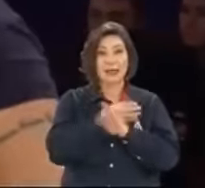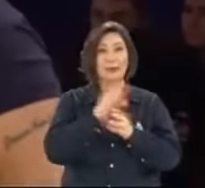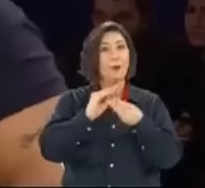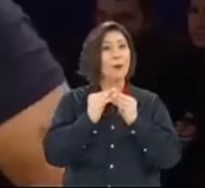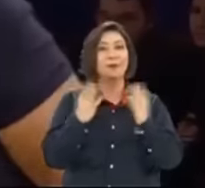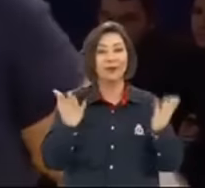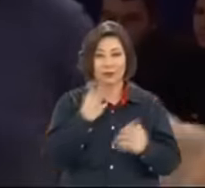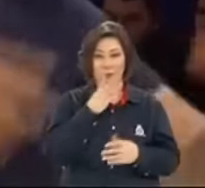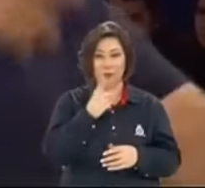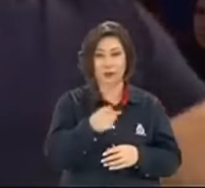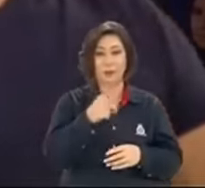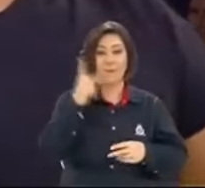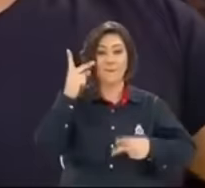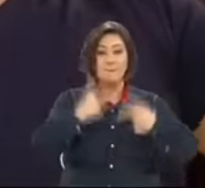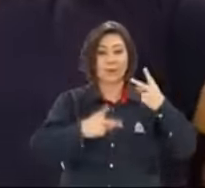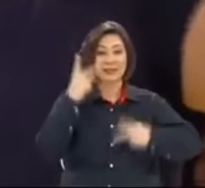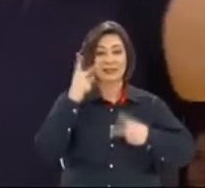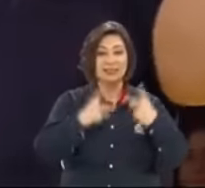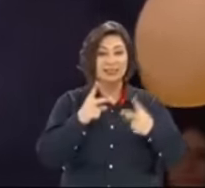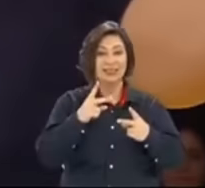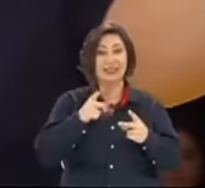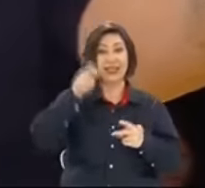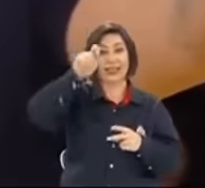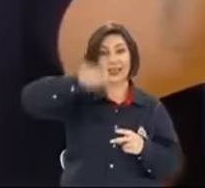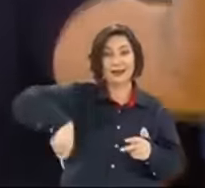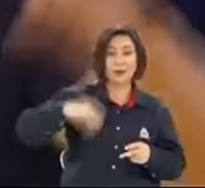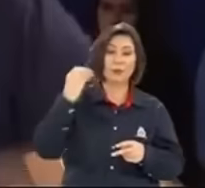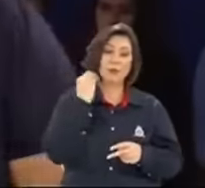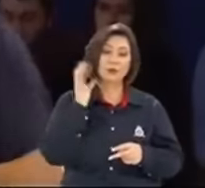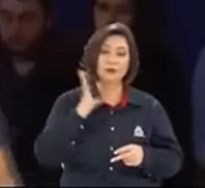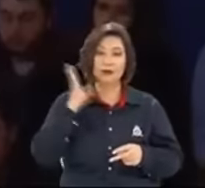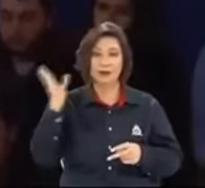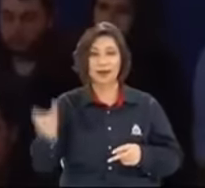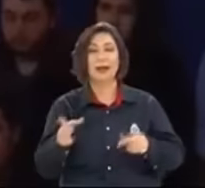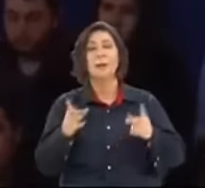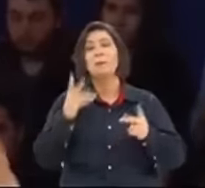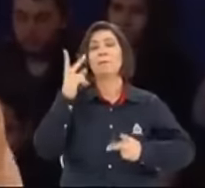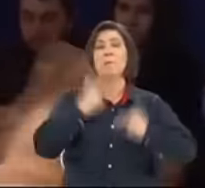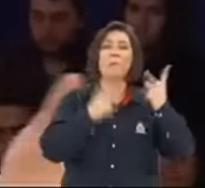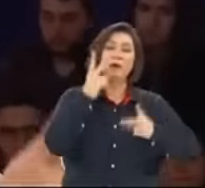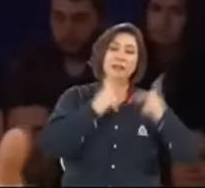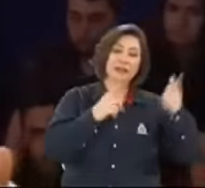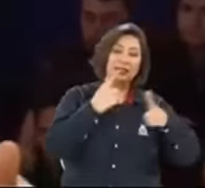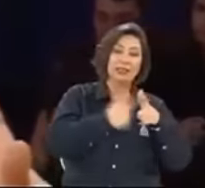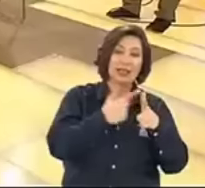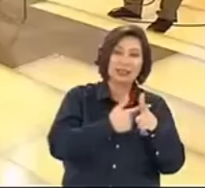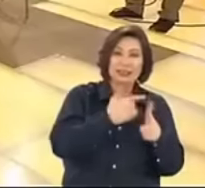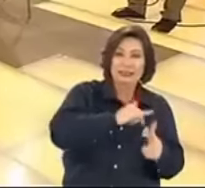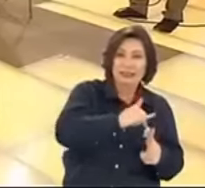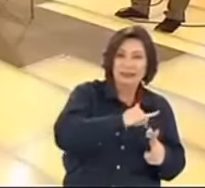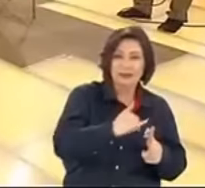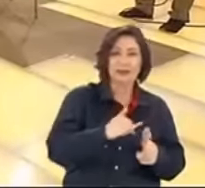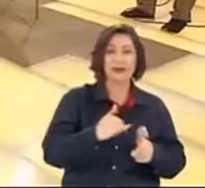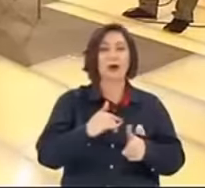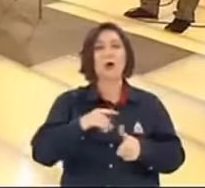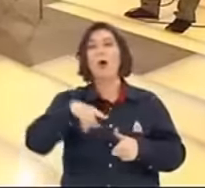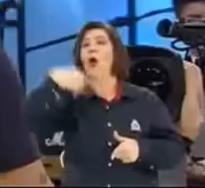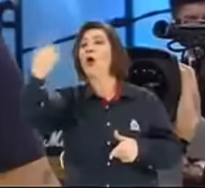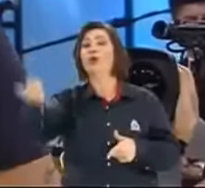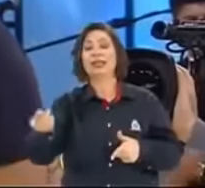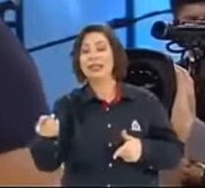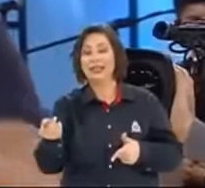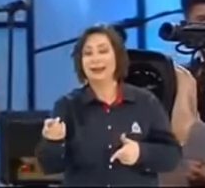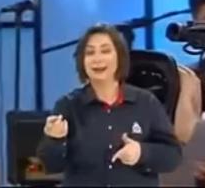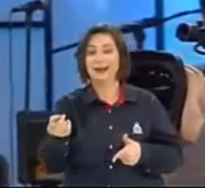problem neydi biliyor musun? Bazısının ki kredi kartı borcu vardı. Kiminin kirası geliyordu. Güzel.